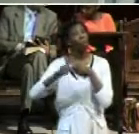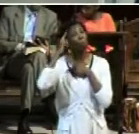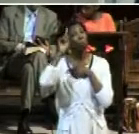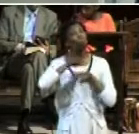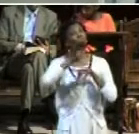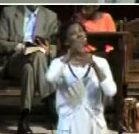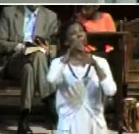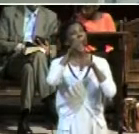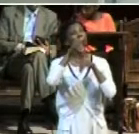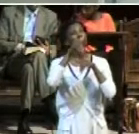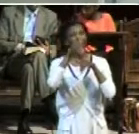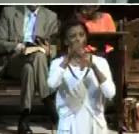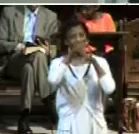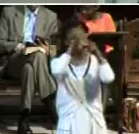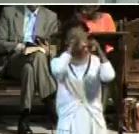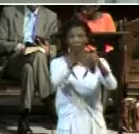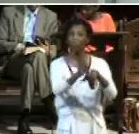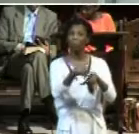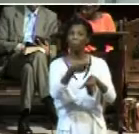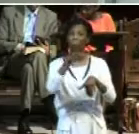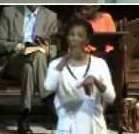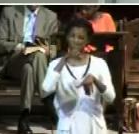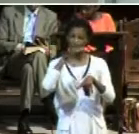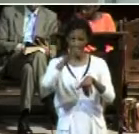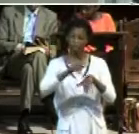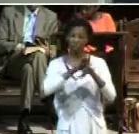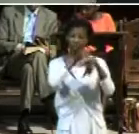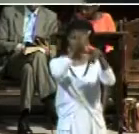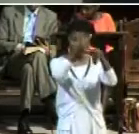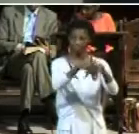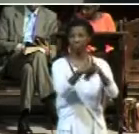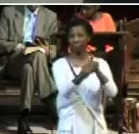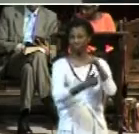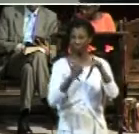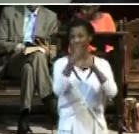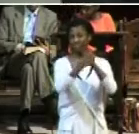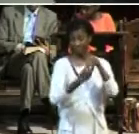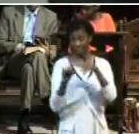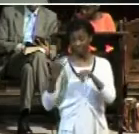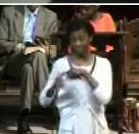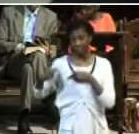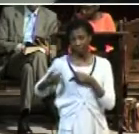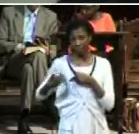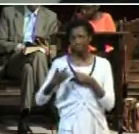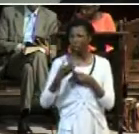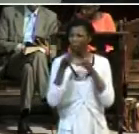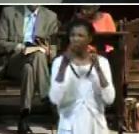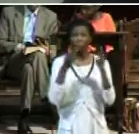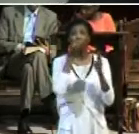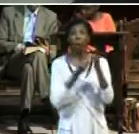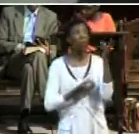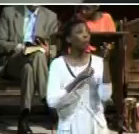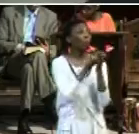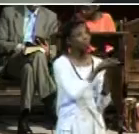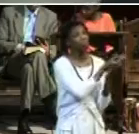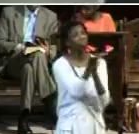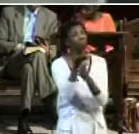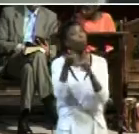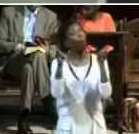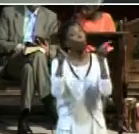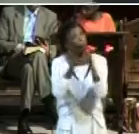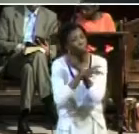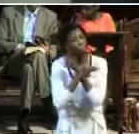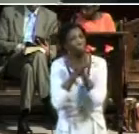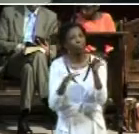je vous le dis, partout où cette bonne nouvelle sera proclamée dans le monde entier, on racontera aussi,